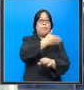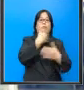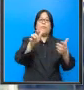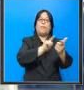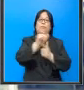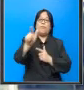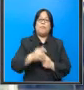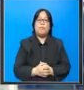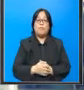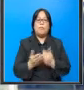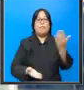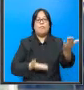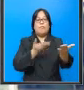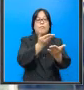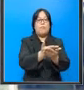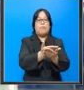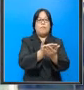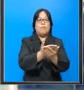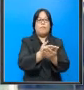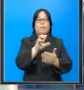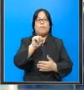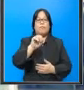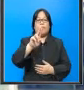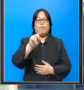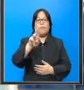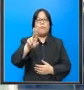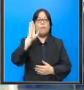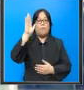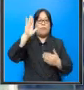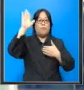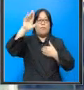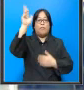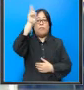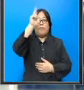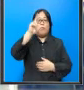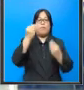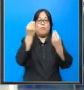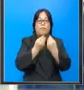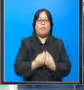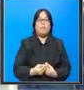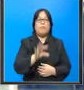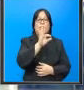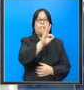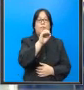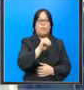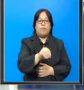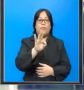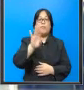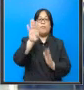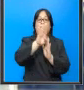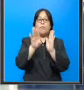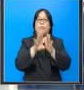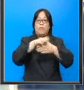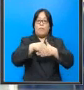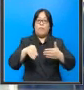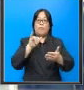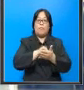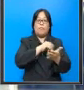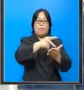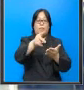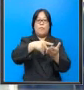akan dapat di warteg kan Apakah juga perancangan sekiranya memandangkan kita sudah sampai ke ujung